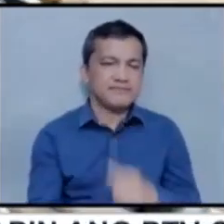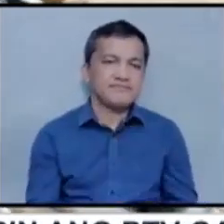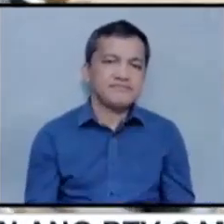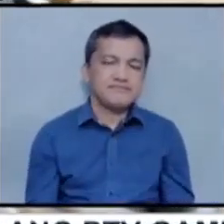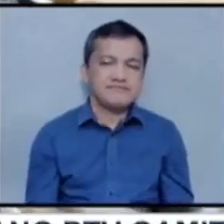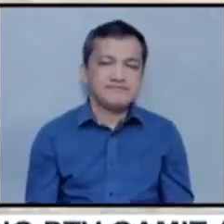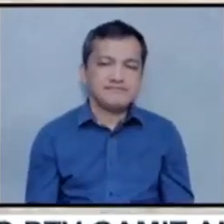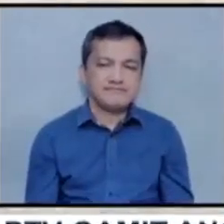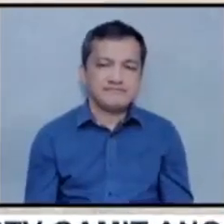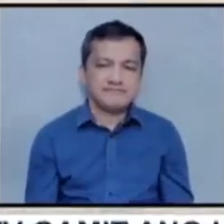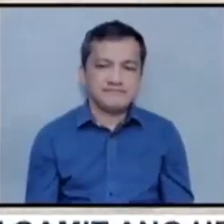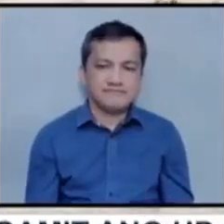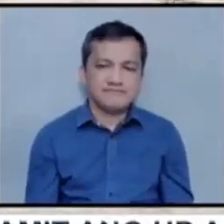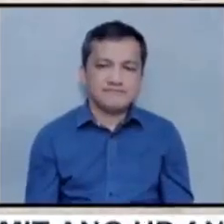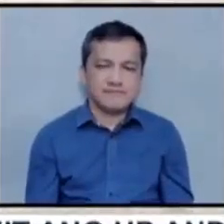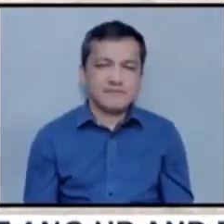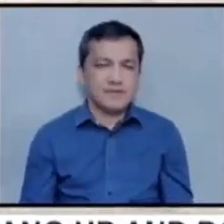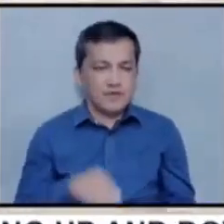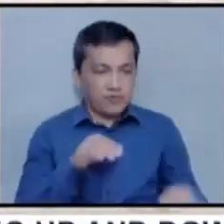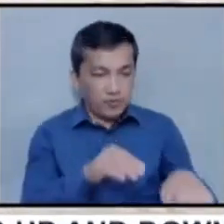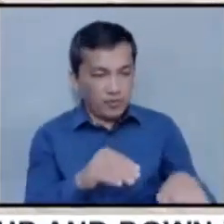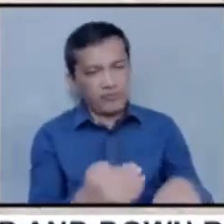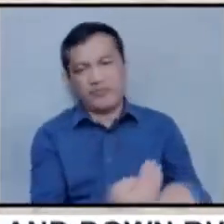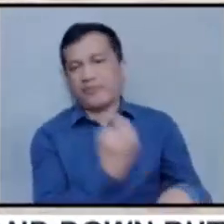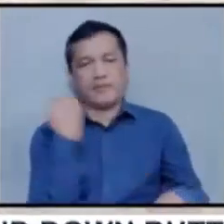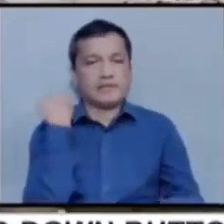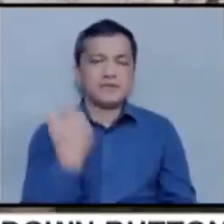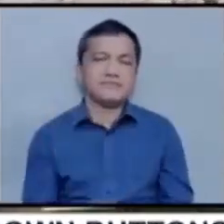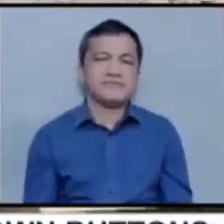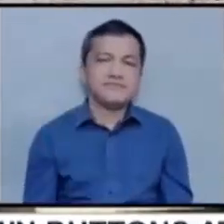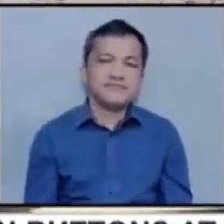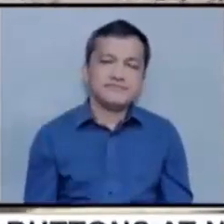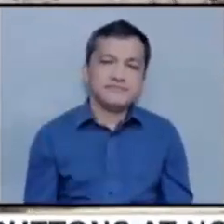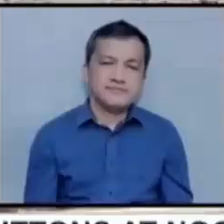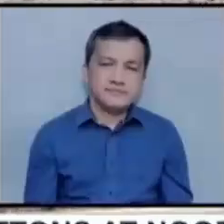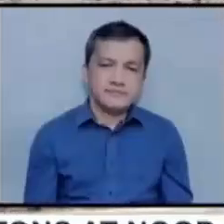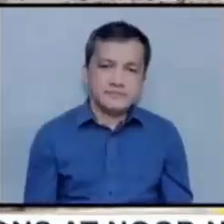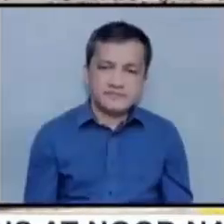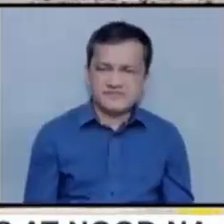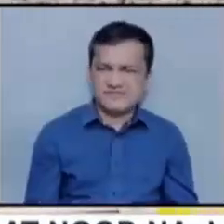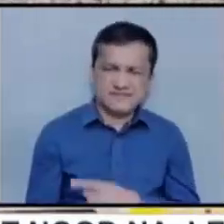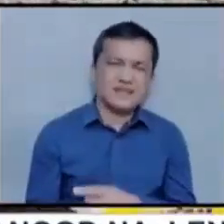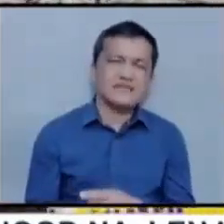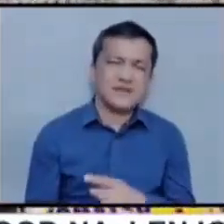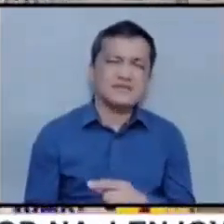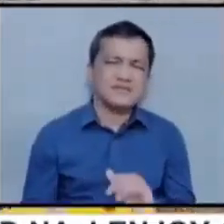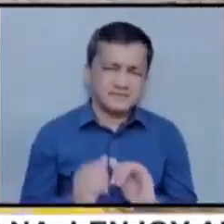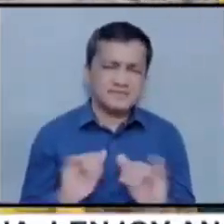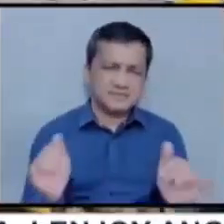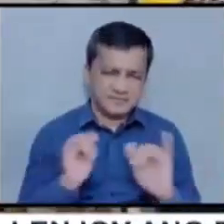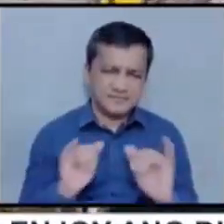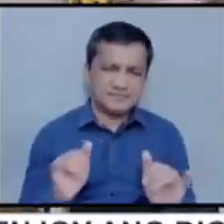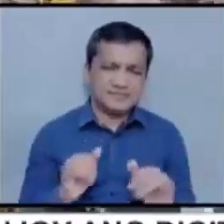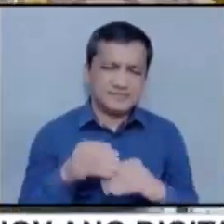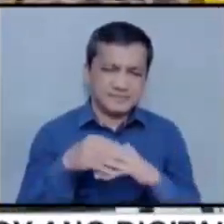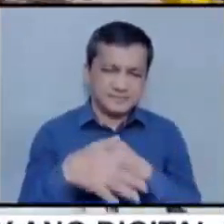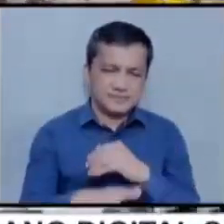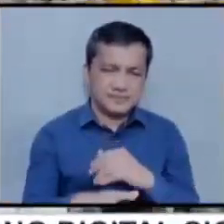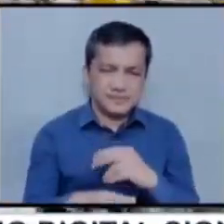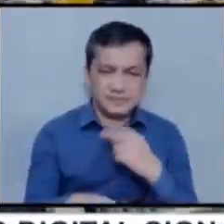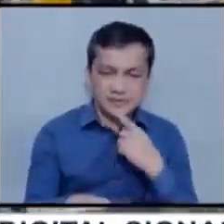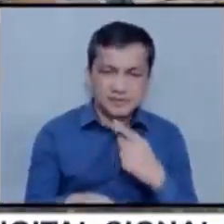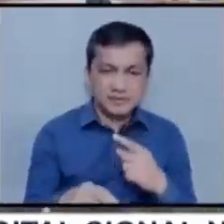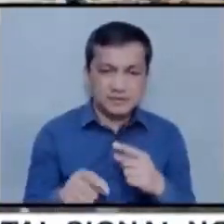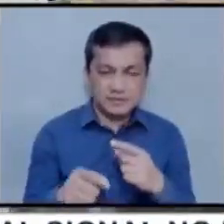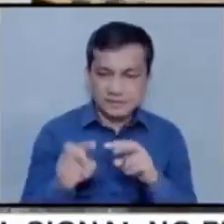Yang uban na balik. Ayon sa DPWH, hindi na bago ang ganitong landslide sa lugar. Pero isa sa tinitignang dahilan nila